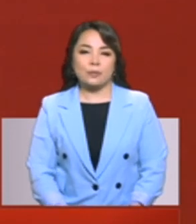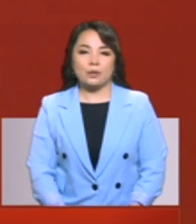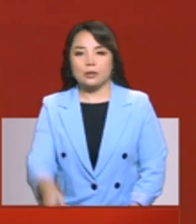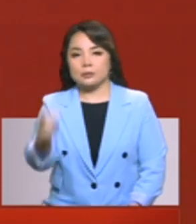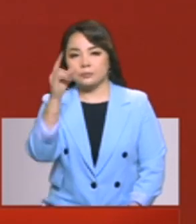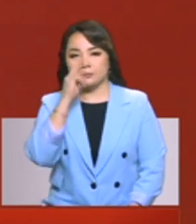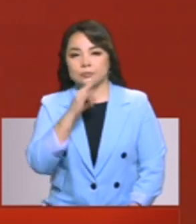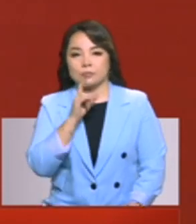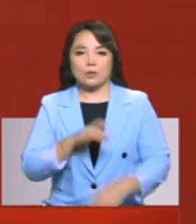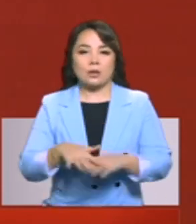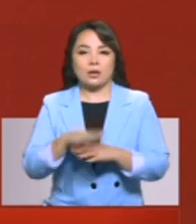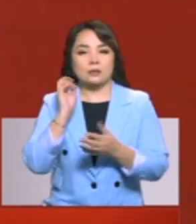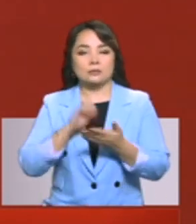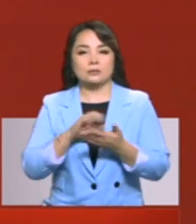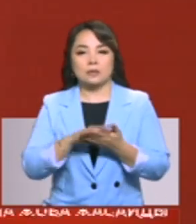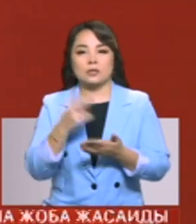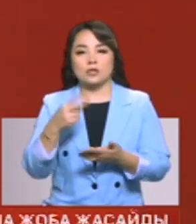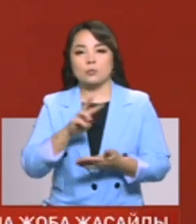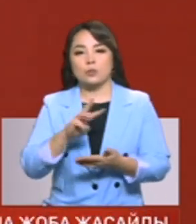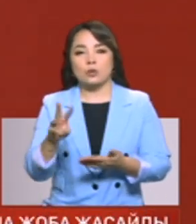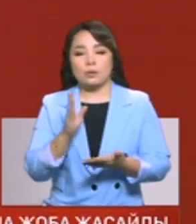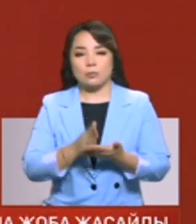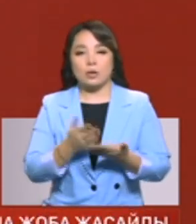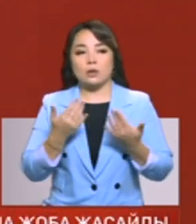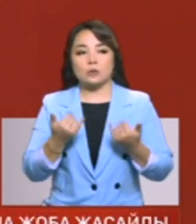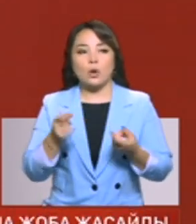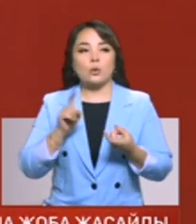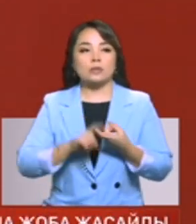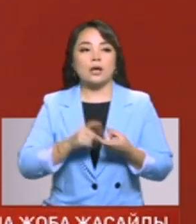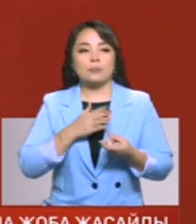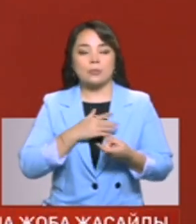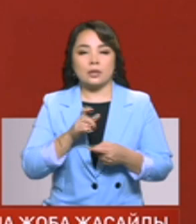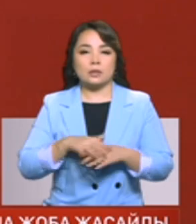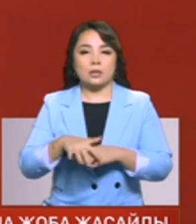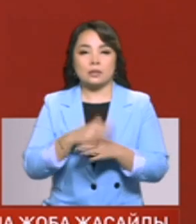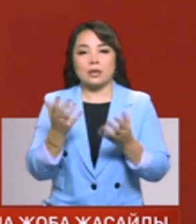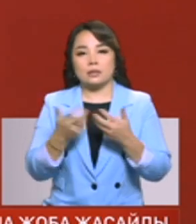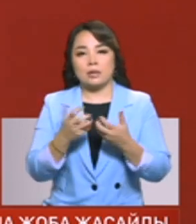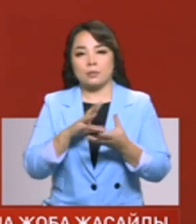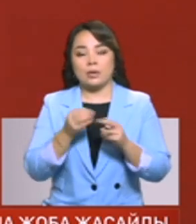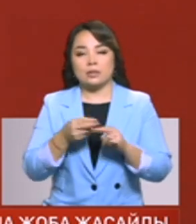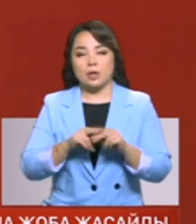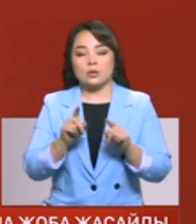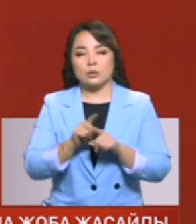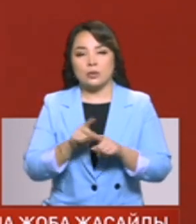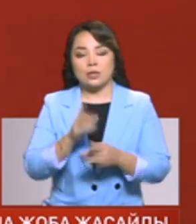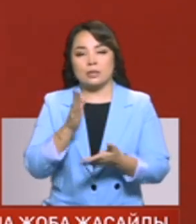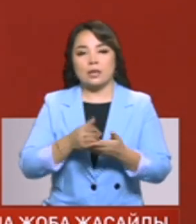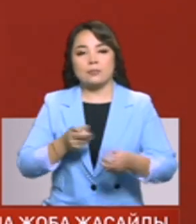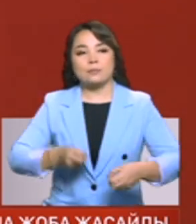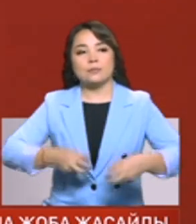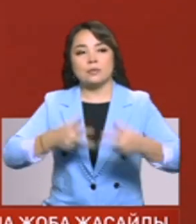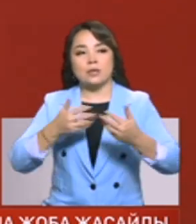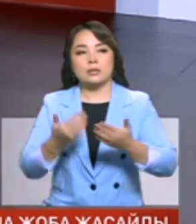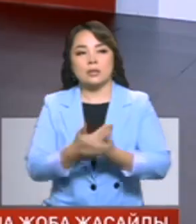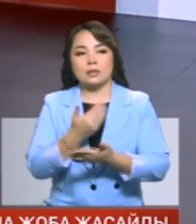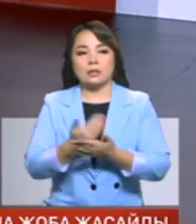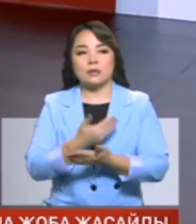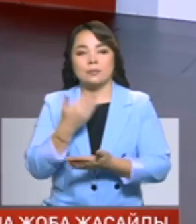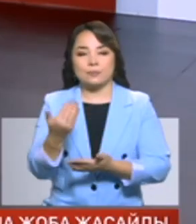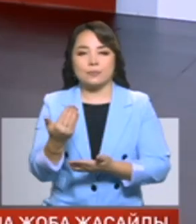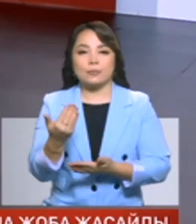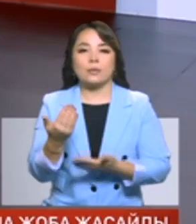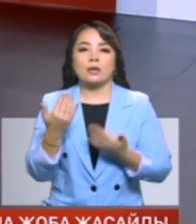Я Қазақстанның халық саны 20 миллион болды. Осы орайда біз демограф Аяулым Сағымбаева мен тікелей байланысқа шығып отырмыз. Аяулым